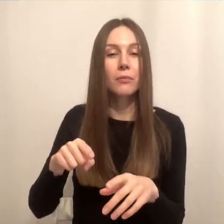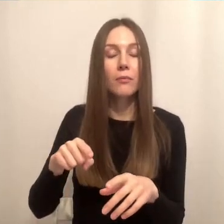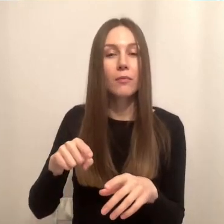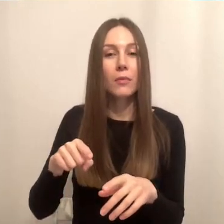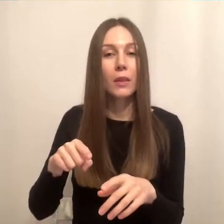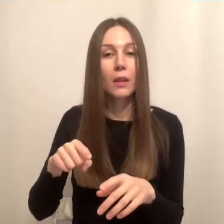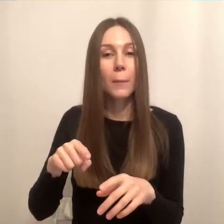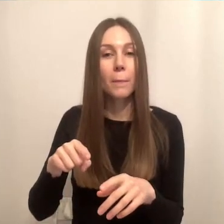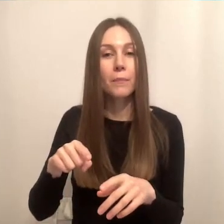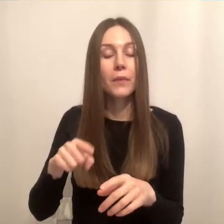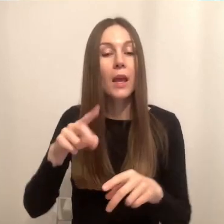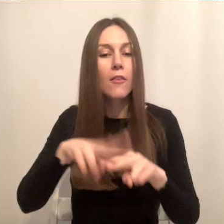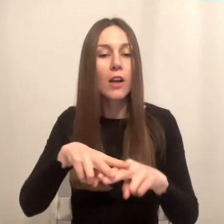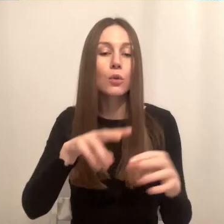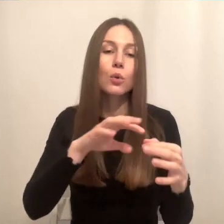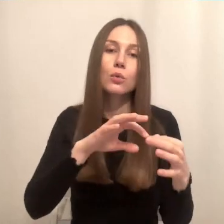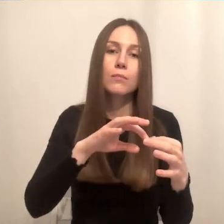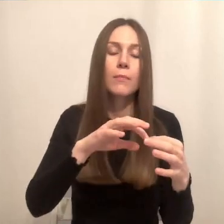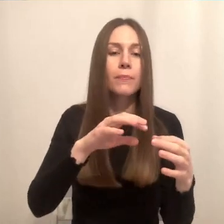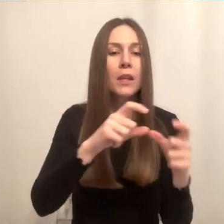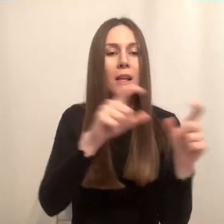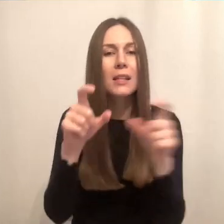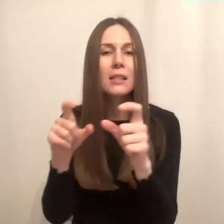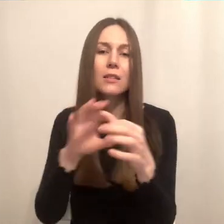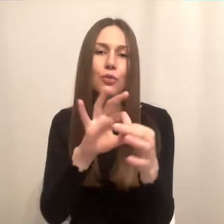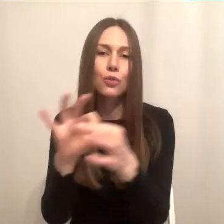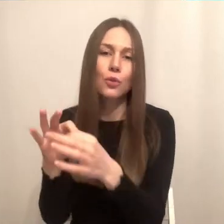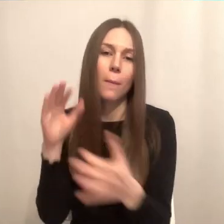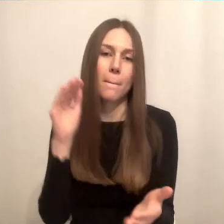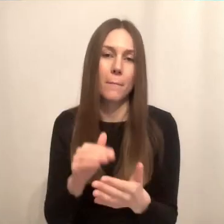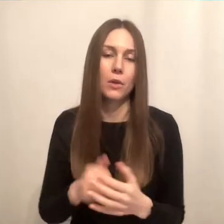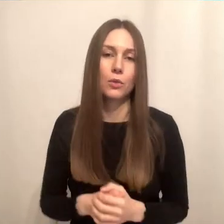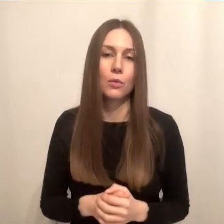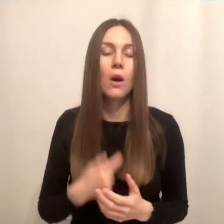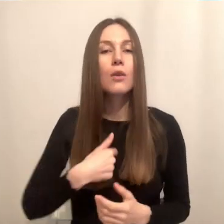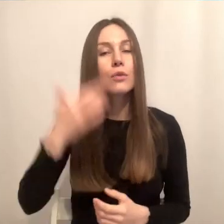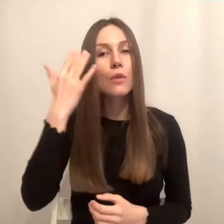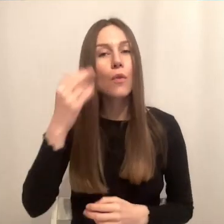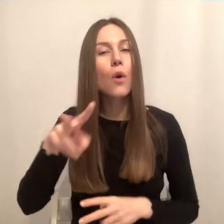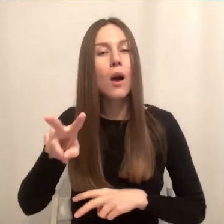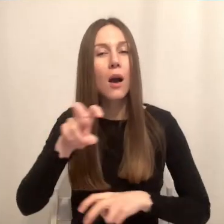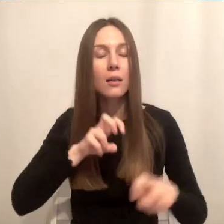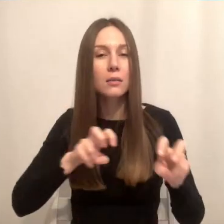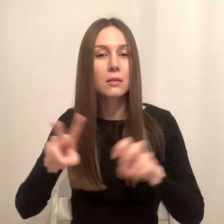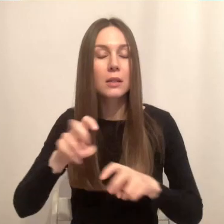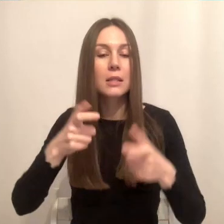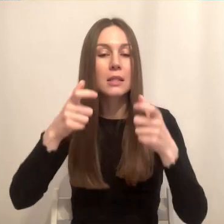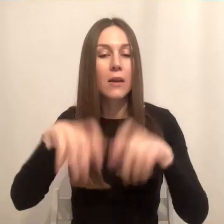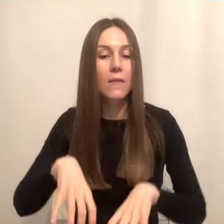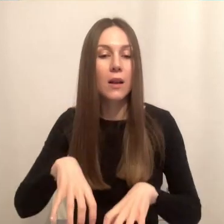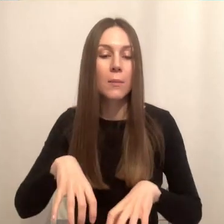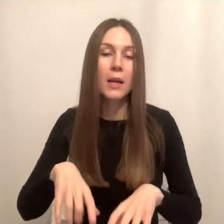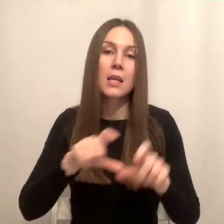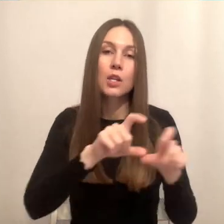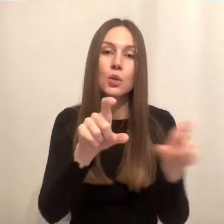nesusijęs su vietos struktūromis ir vietos interesais. Man atrodo, kad atranka į savivaldybės institucijų vadovų postus